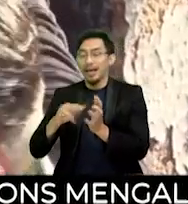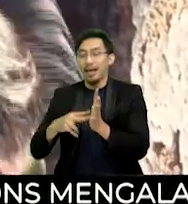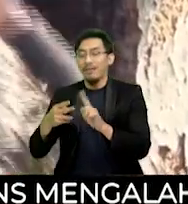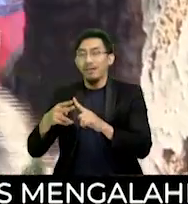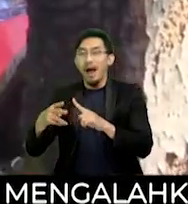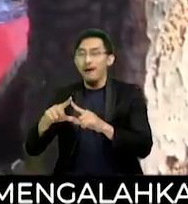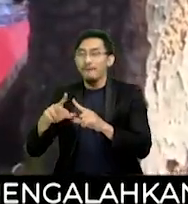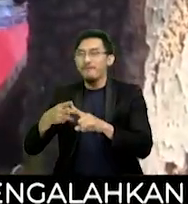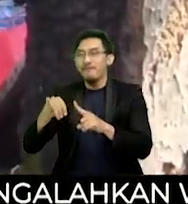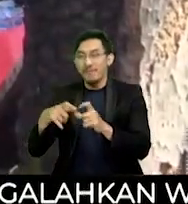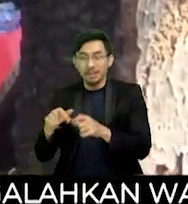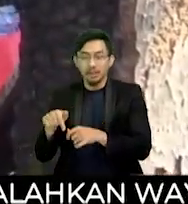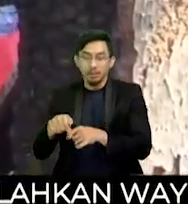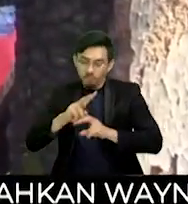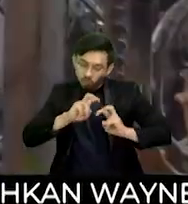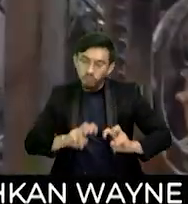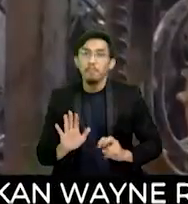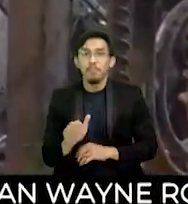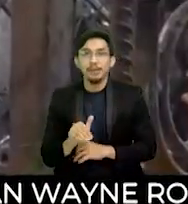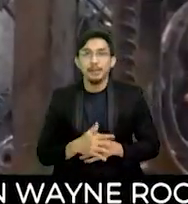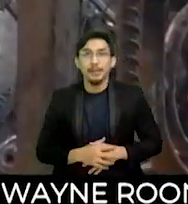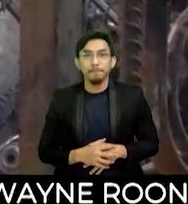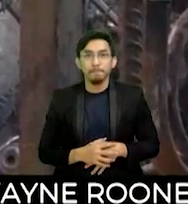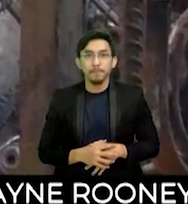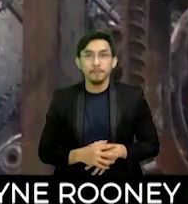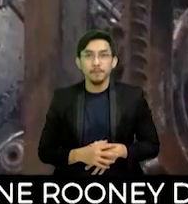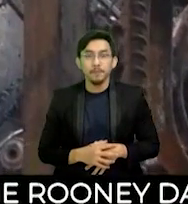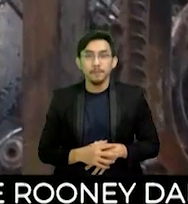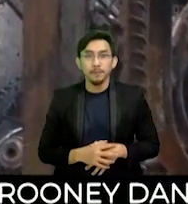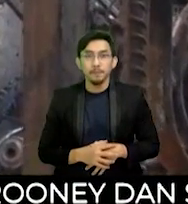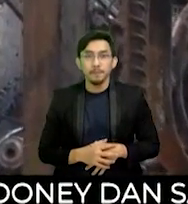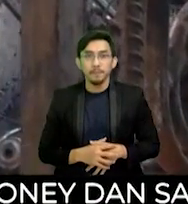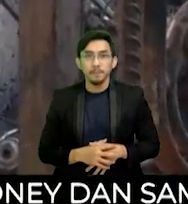kebakaran dari Jakarta Miftahul Genius berlabel Ken